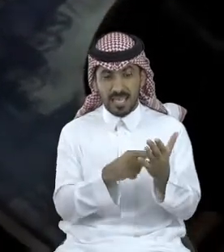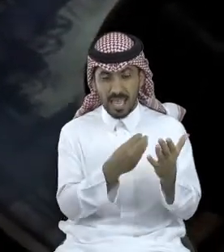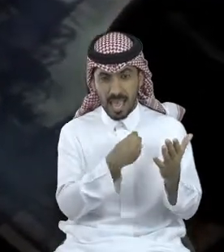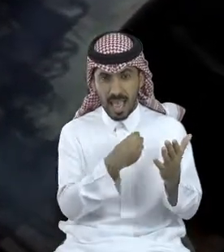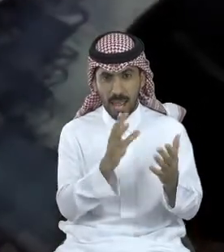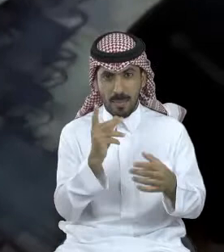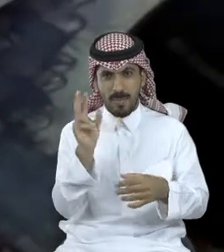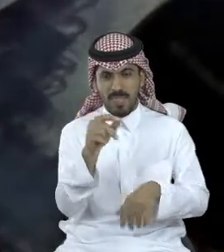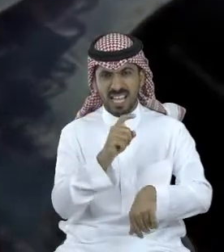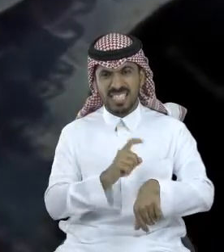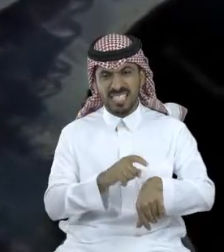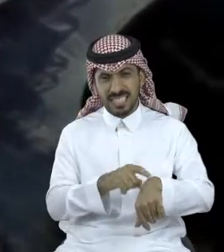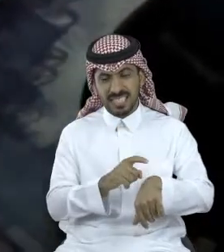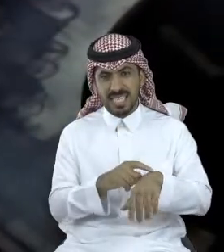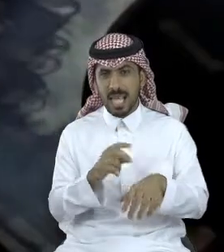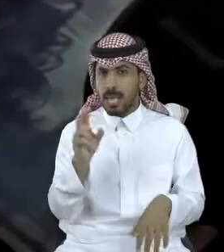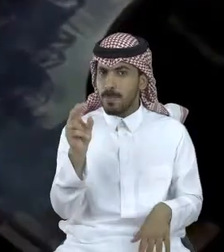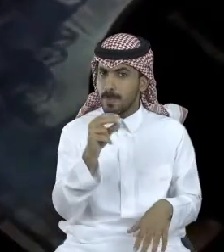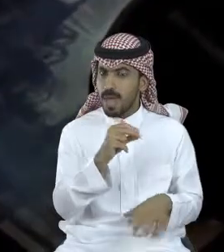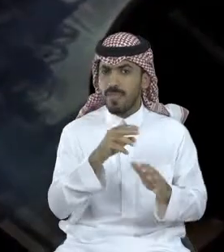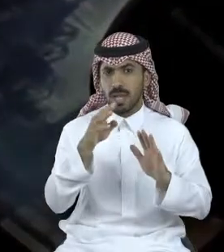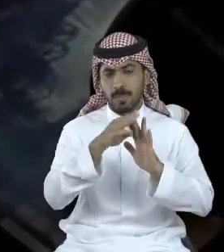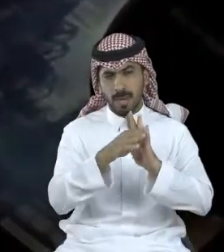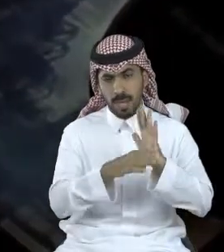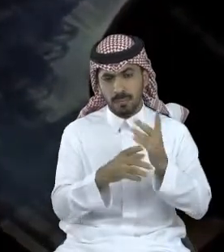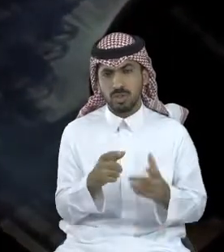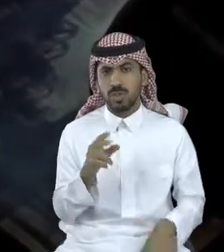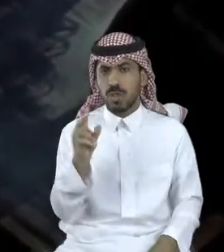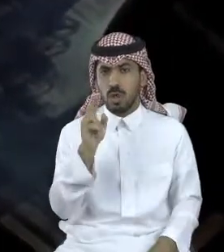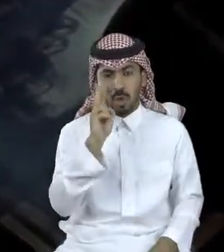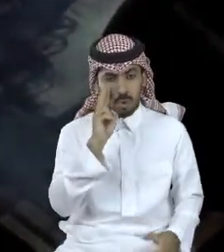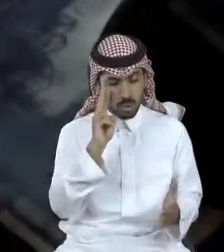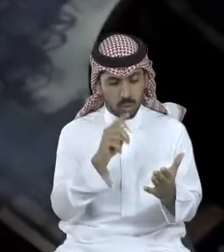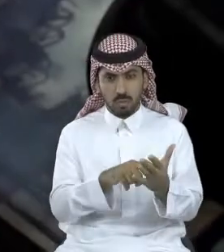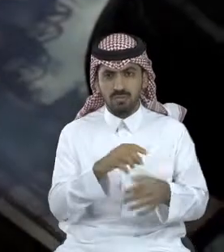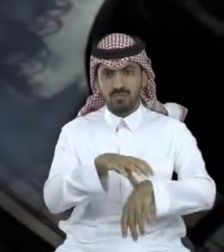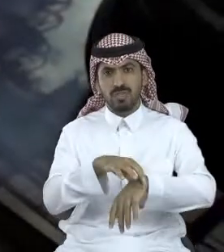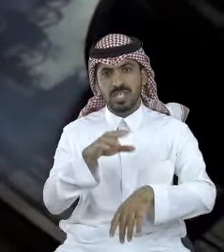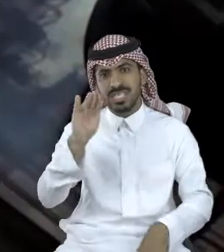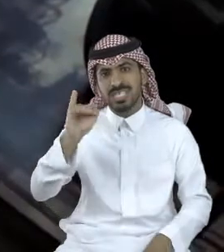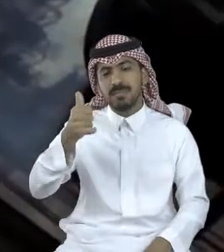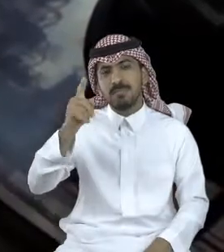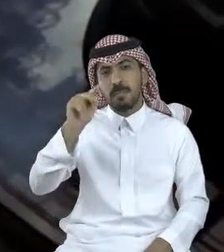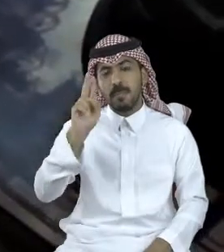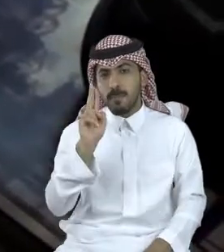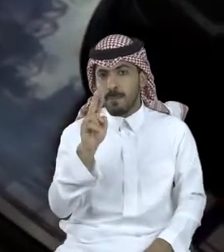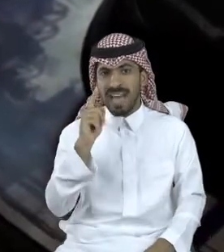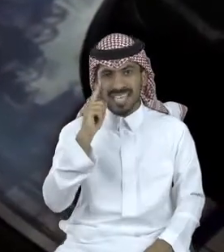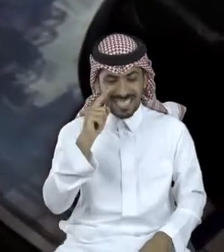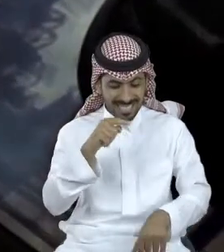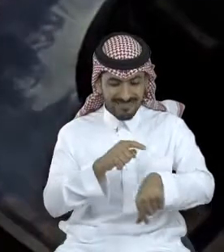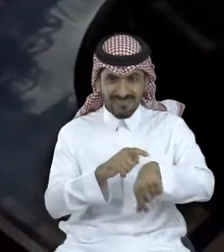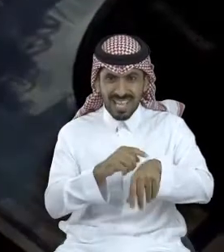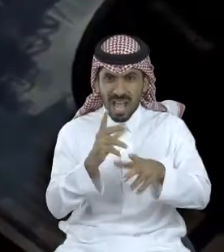اللي موجود على نفس الساعة. من خلال الألارم تقدر تشغله وتطفيه بحيث إنه يكون smart band will vibrate when the phone